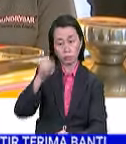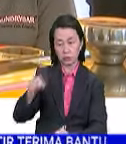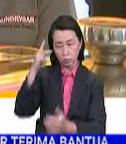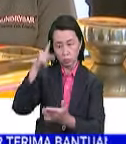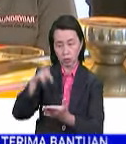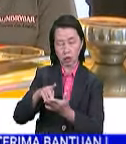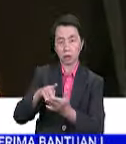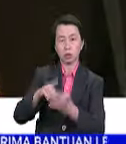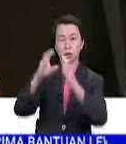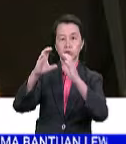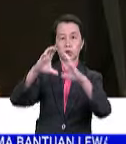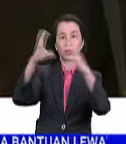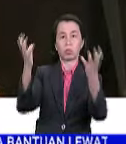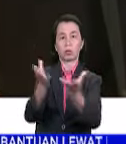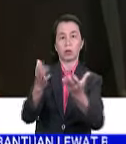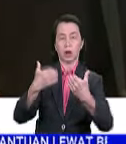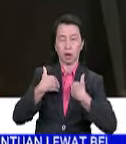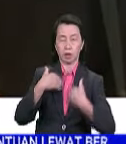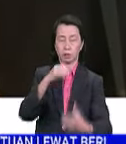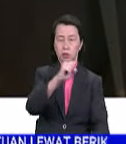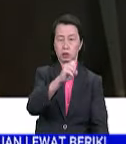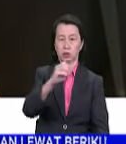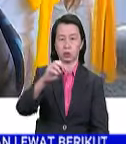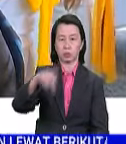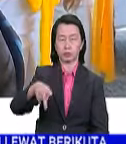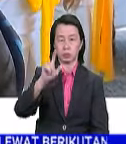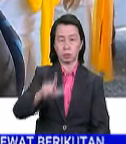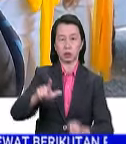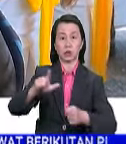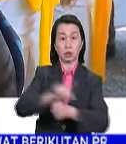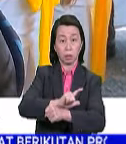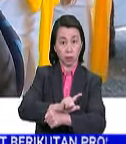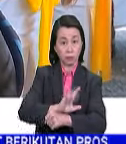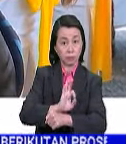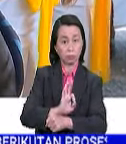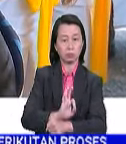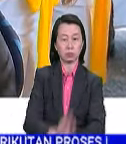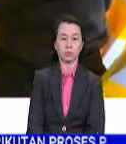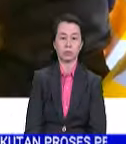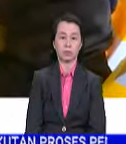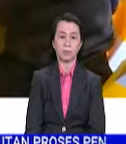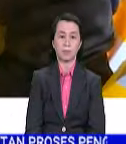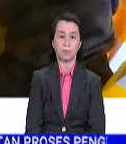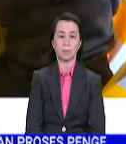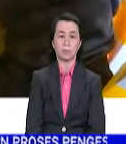dikenali secara global dan mempunyai SOP yang komprehensif.